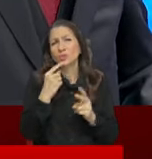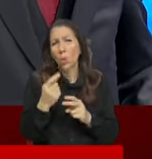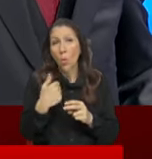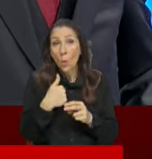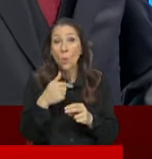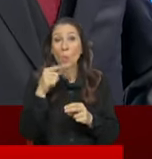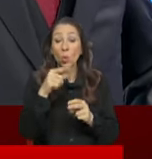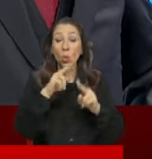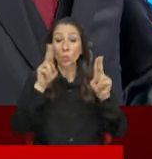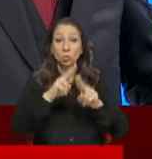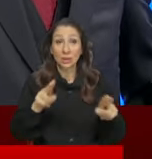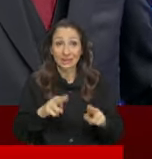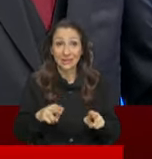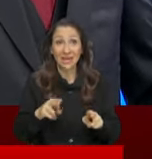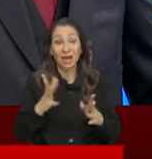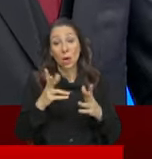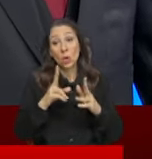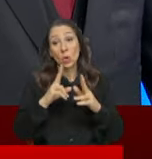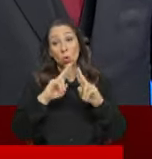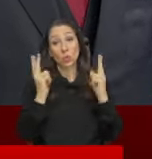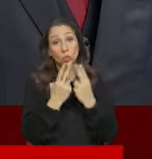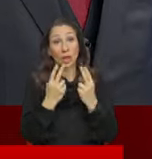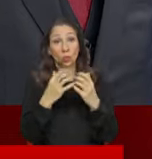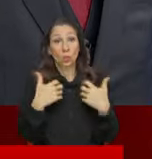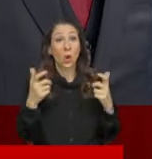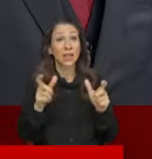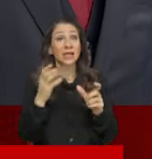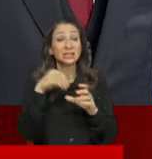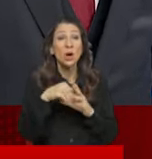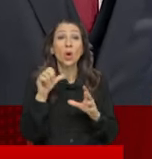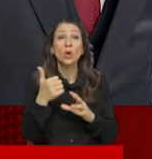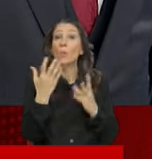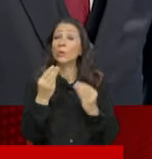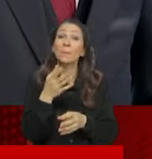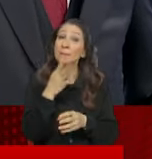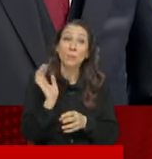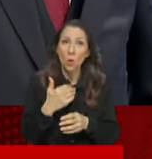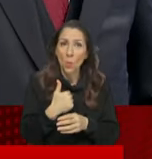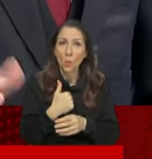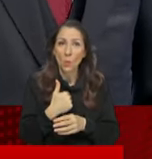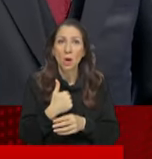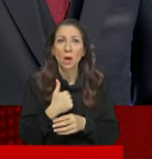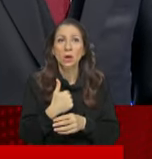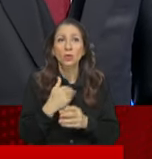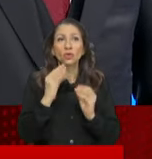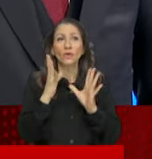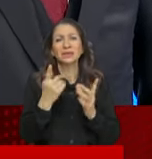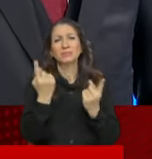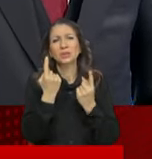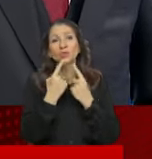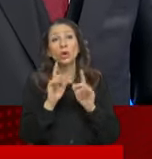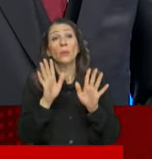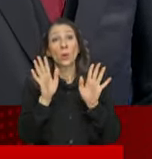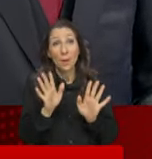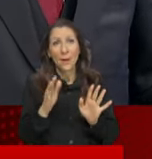E bunun uluslararası ya da Ulusal güvenlik açısından öneminin ne olduğunu bilmediğim için o manada çok fazla yorum yapamıyorum